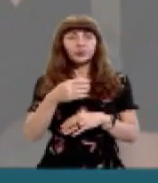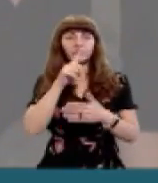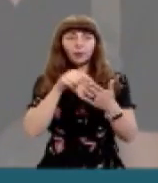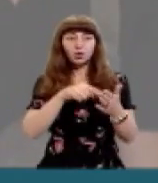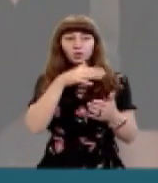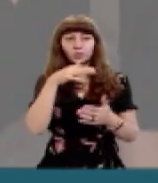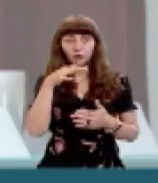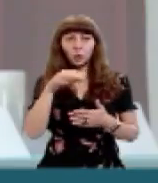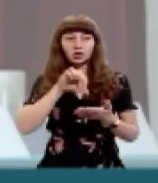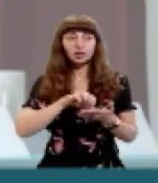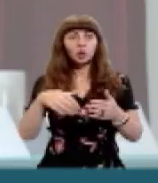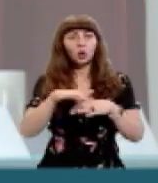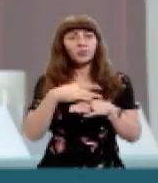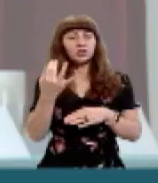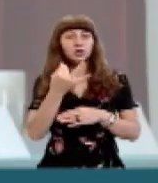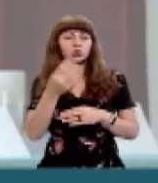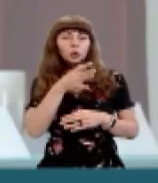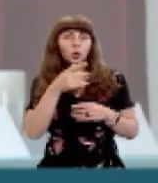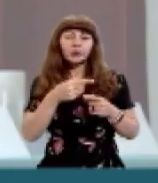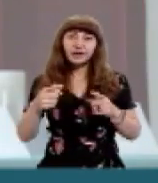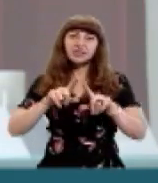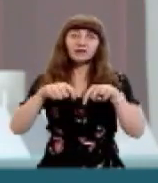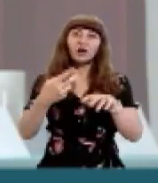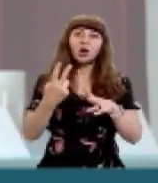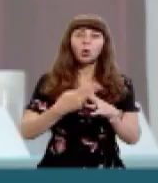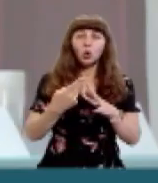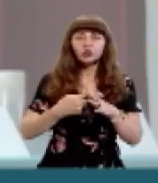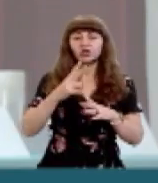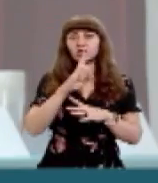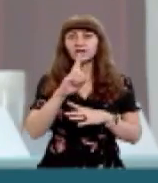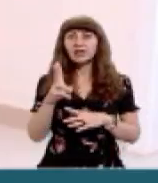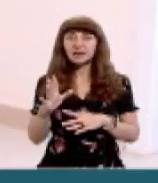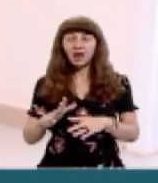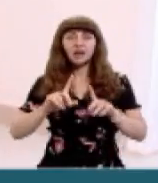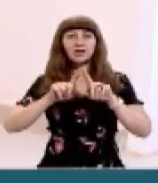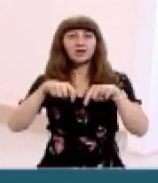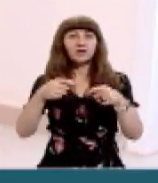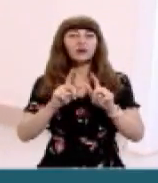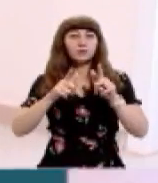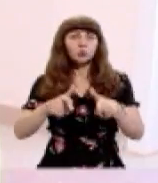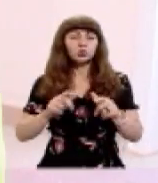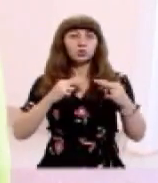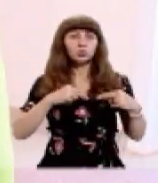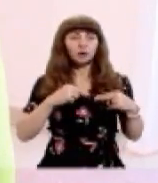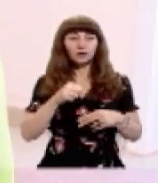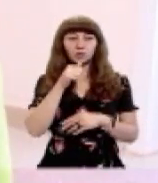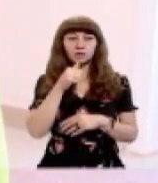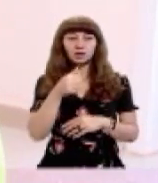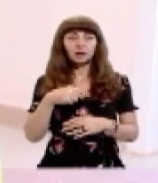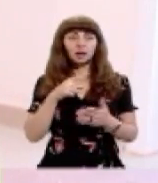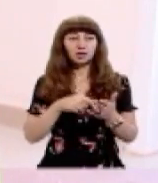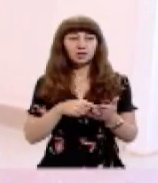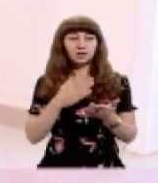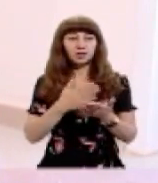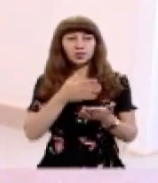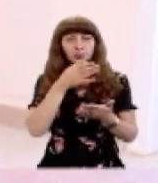немало. Членов общества интересуют сроки предоставления льготного жилья и возможности трудоустройства. Здесь, в Костанайской области, в городе Костанай,